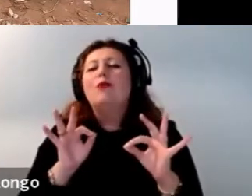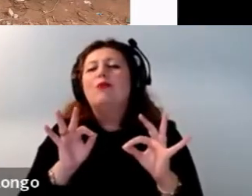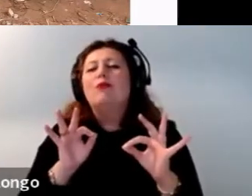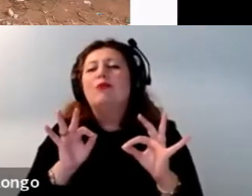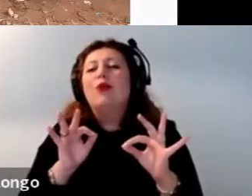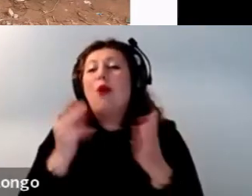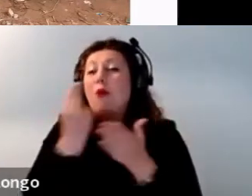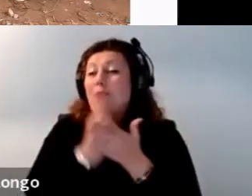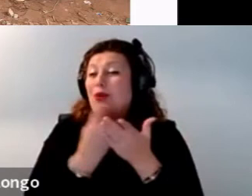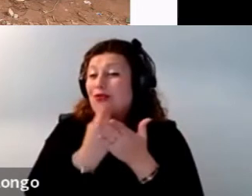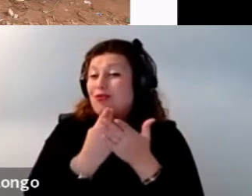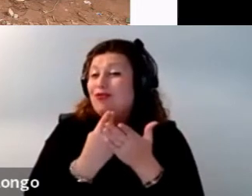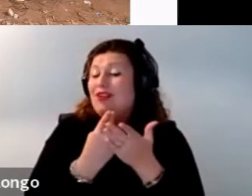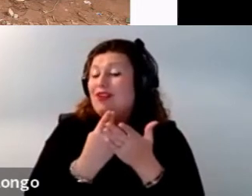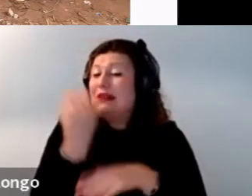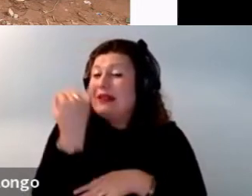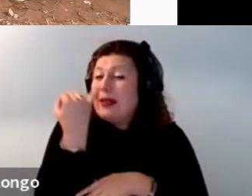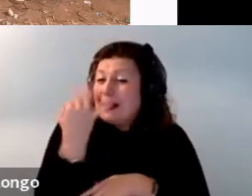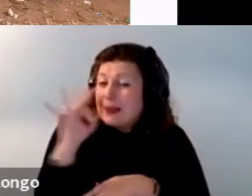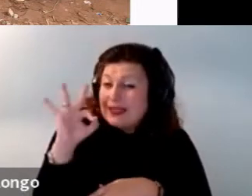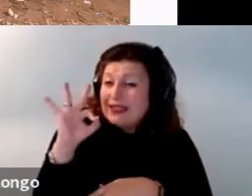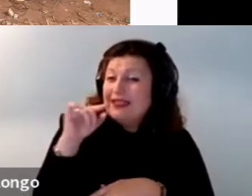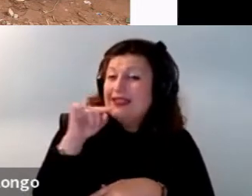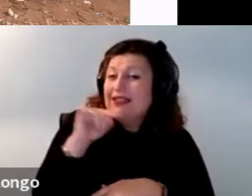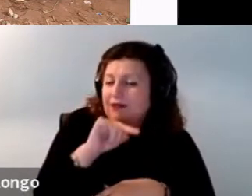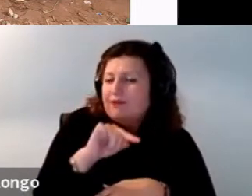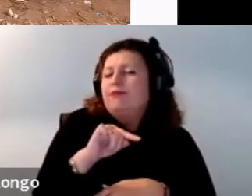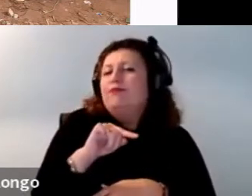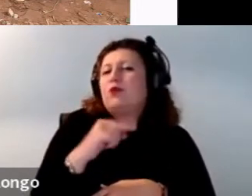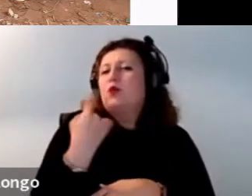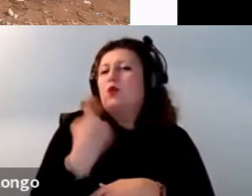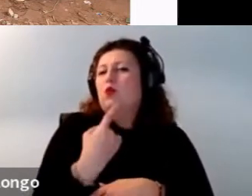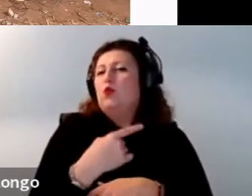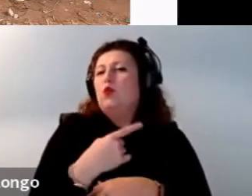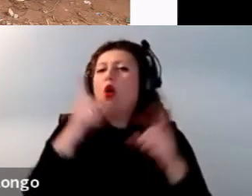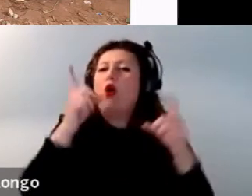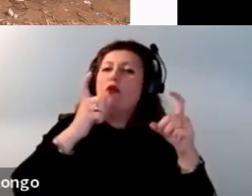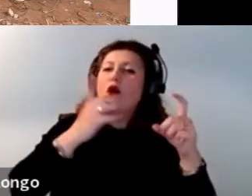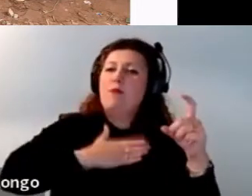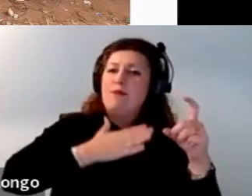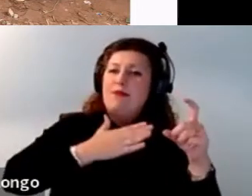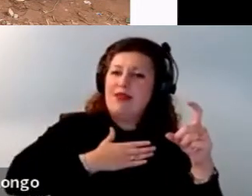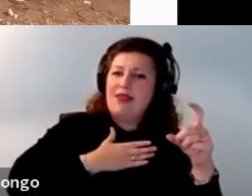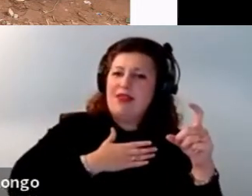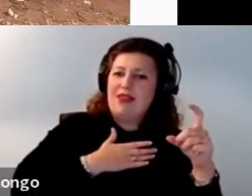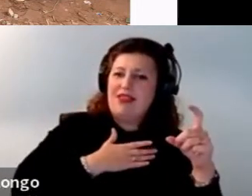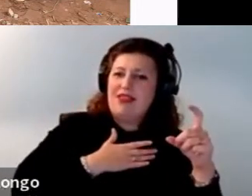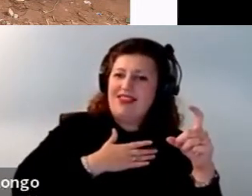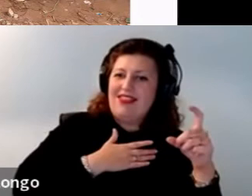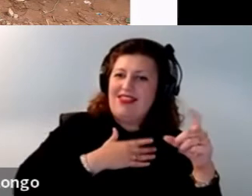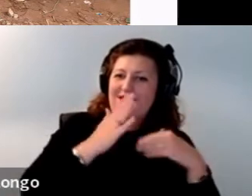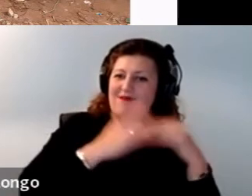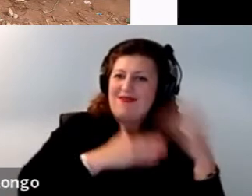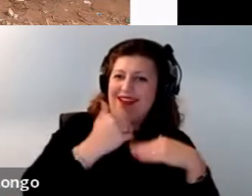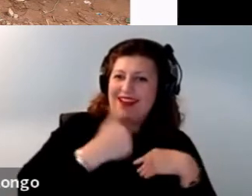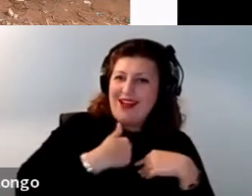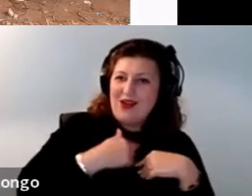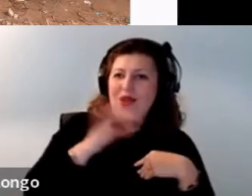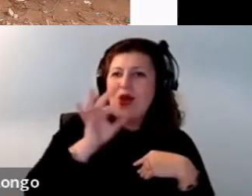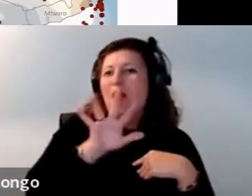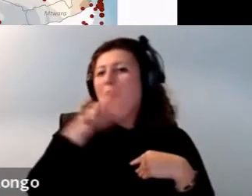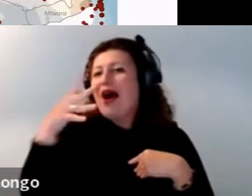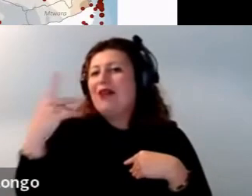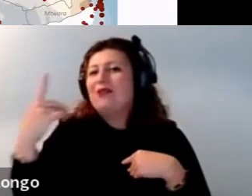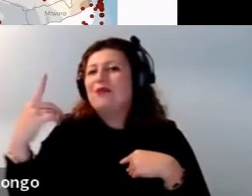di questo progetto specifico e da me o da, ce n'è una, forse la più bella, fatta